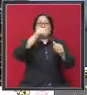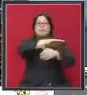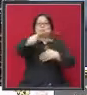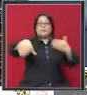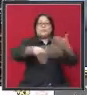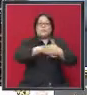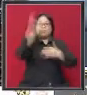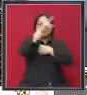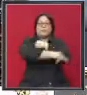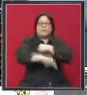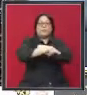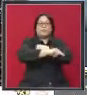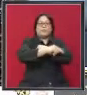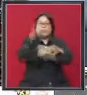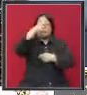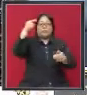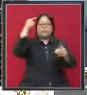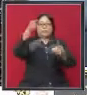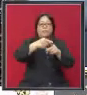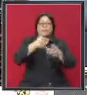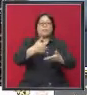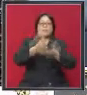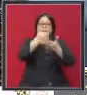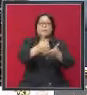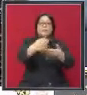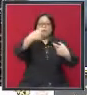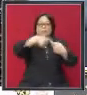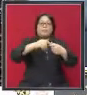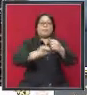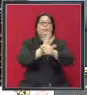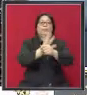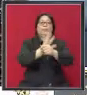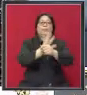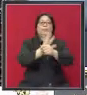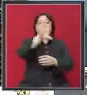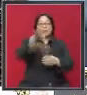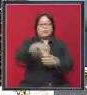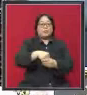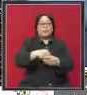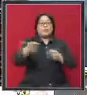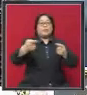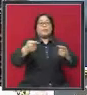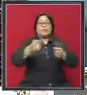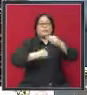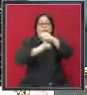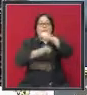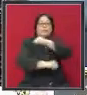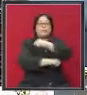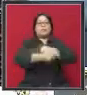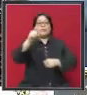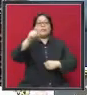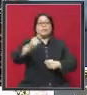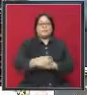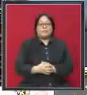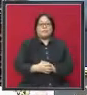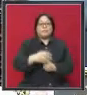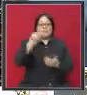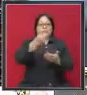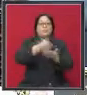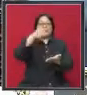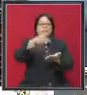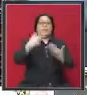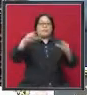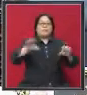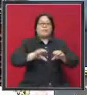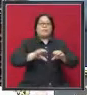kepada semua kerajaan negeri bagi tujuan bantuan perbelanjaan berkaitan COVID-19 termasuk penyelenggaraan infrastruktur yang perlu. Peruntukan